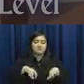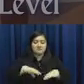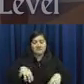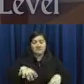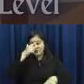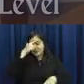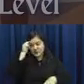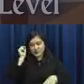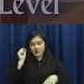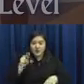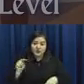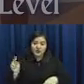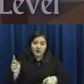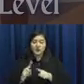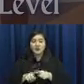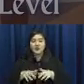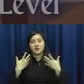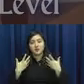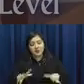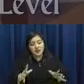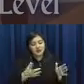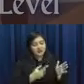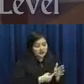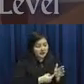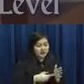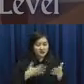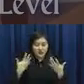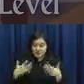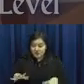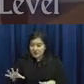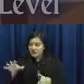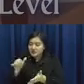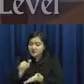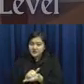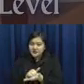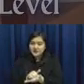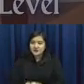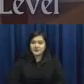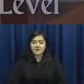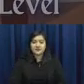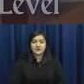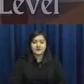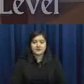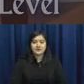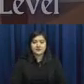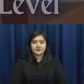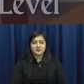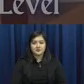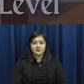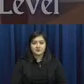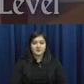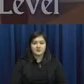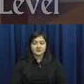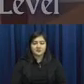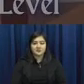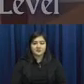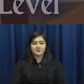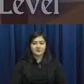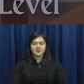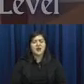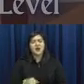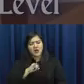ganyan. Para ano? Para mabigay mo ang mga, hindi mo kasi naiintindihan, sir. Ganito, ganyan. Pinapaaral